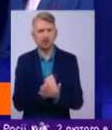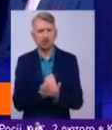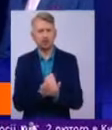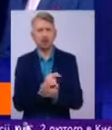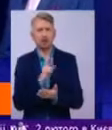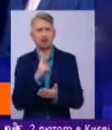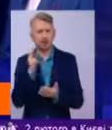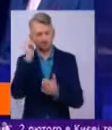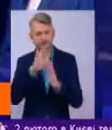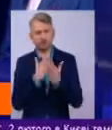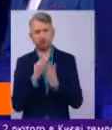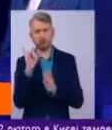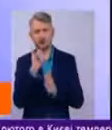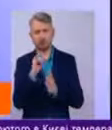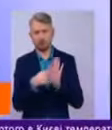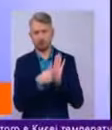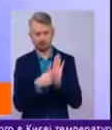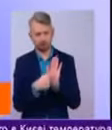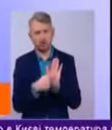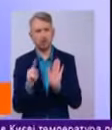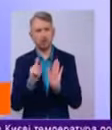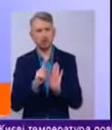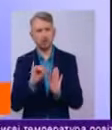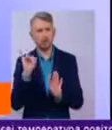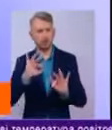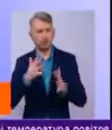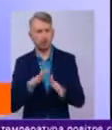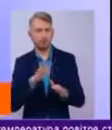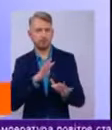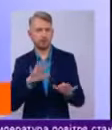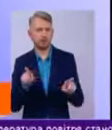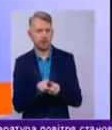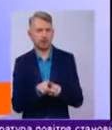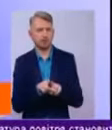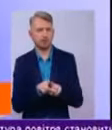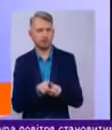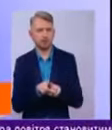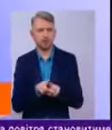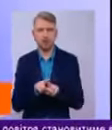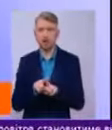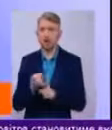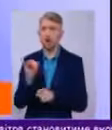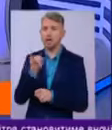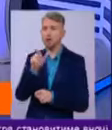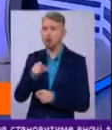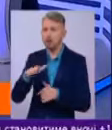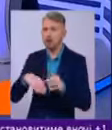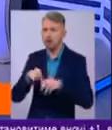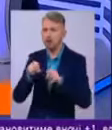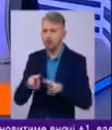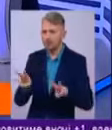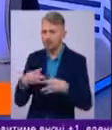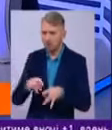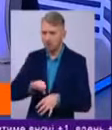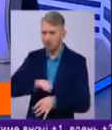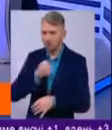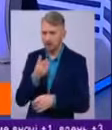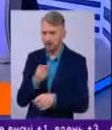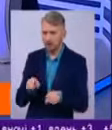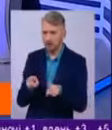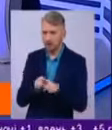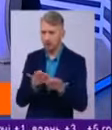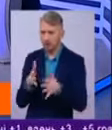як в підручнику історії, що от історія відбулася саме так. Кіно, тобто історикам, фахівцям не варто обурюватися на ось такі